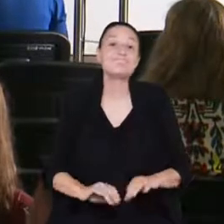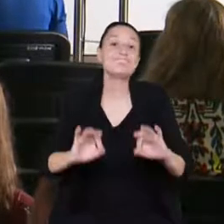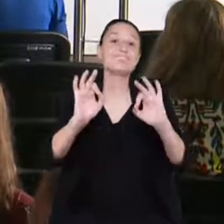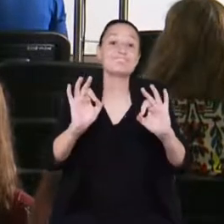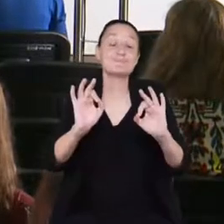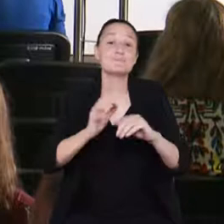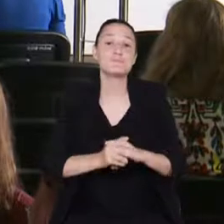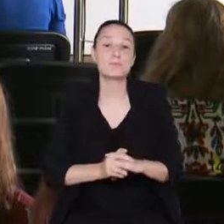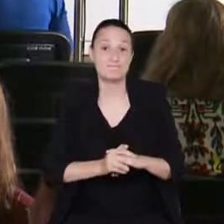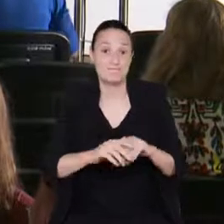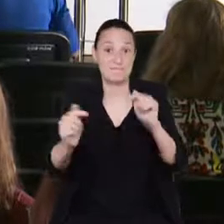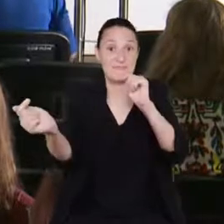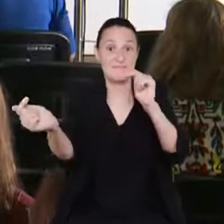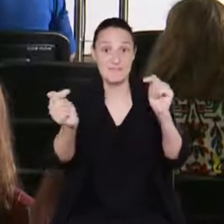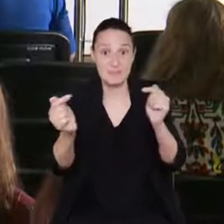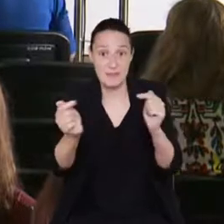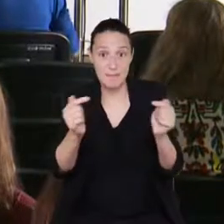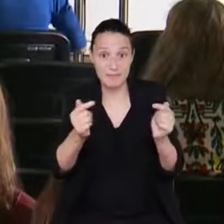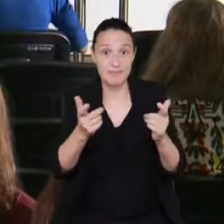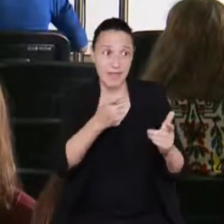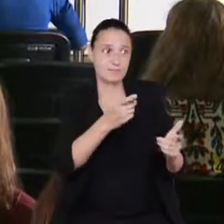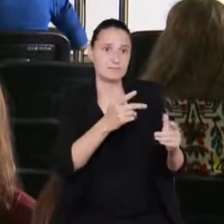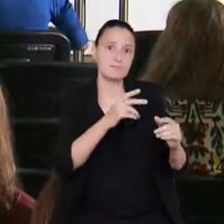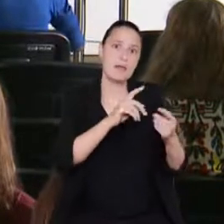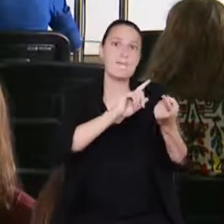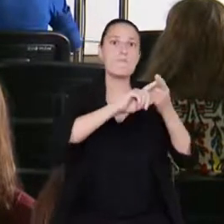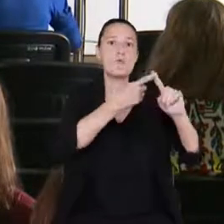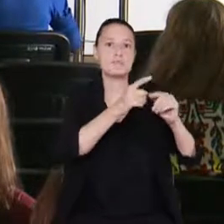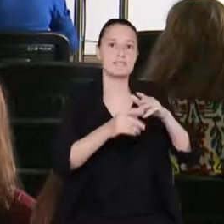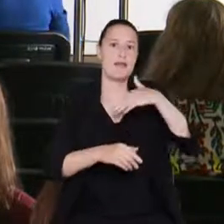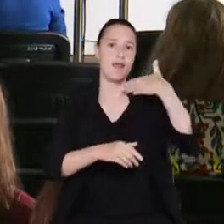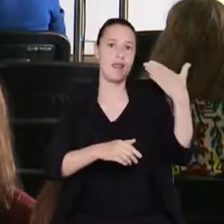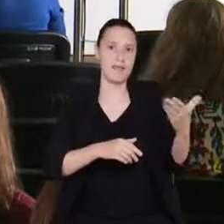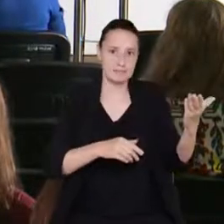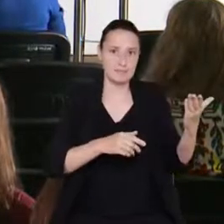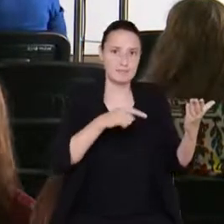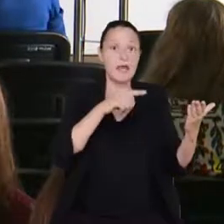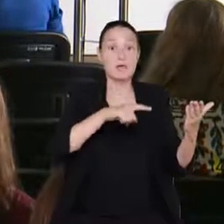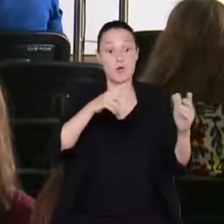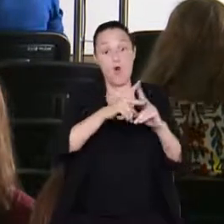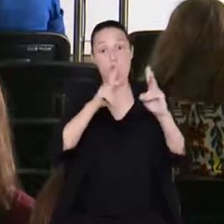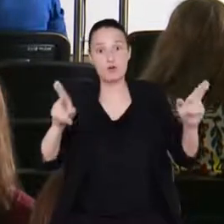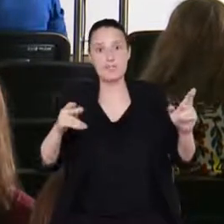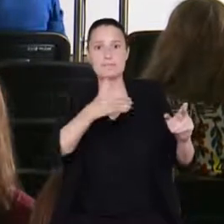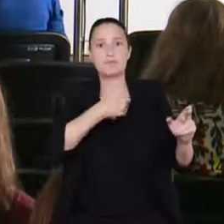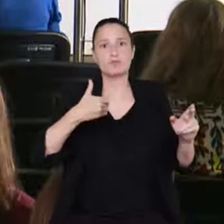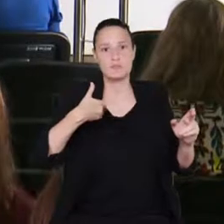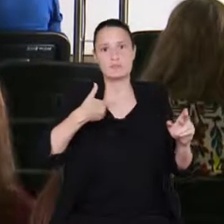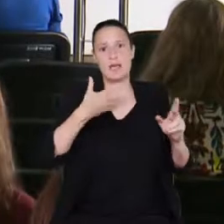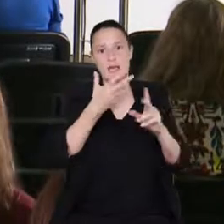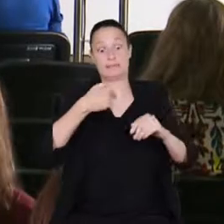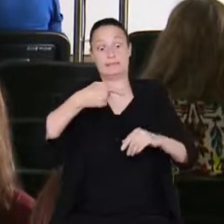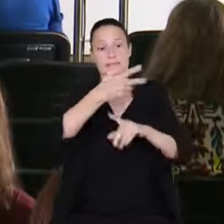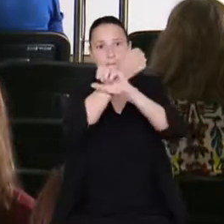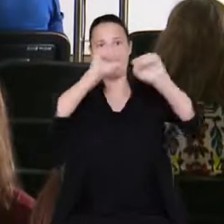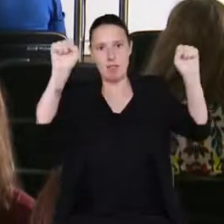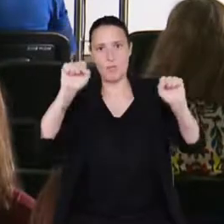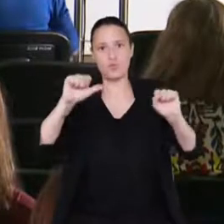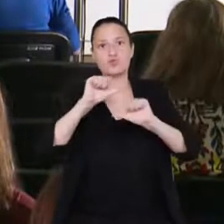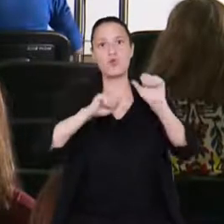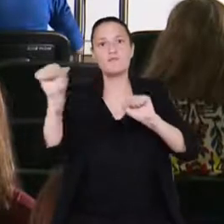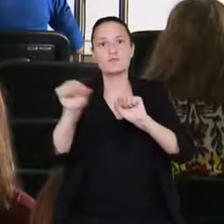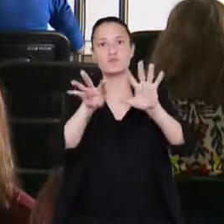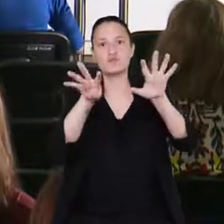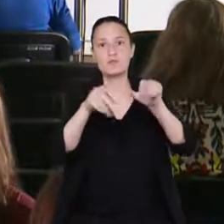Państwo, debata ruchy lewicowe u progu polskiej niepodległości 1918. Zaprosiłam do